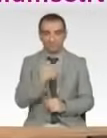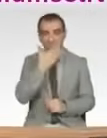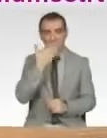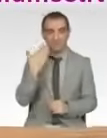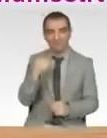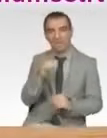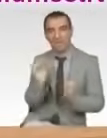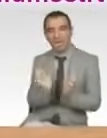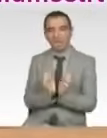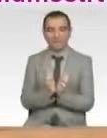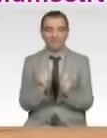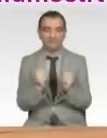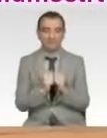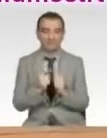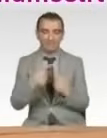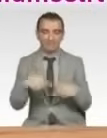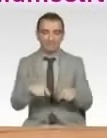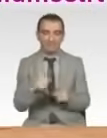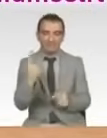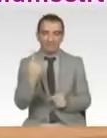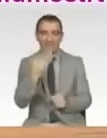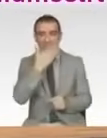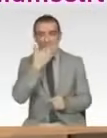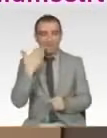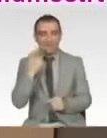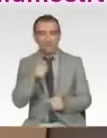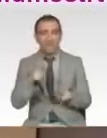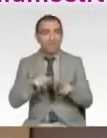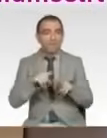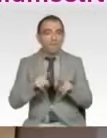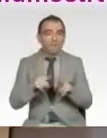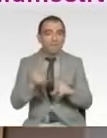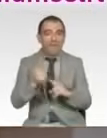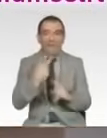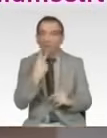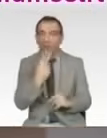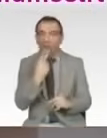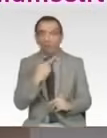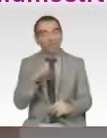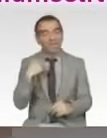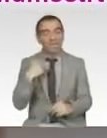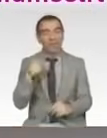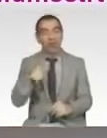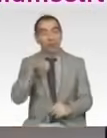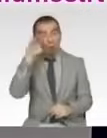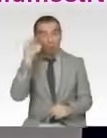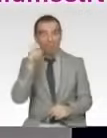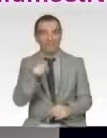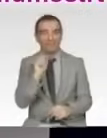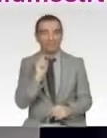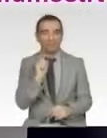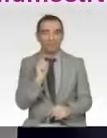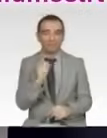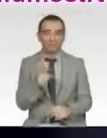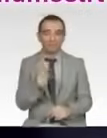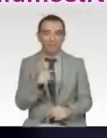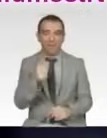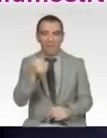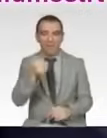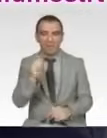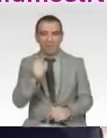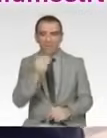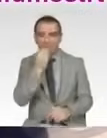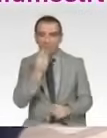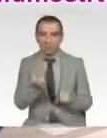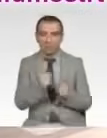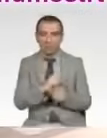Ramazan'da ailenizle birlikte sen de seç. Bir tane Ramazan manisi ezberleyeceğim. Ne çıktı sana başka? 6. gün